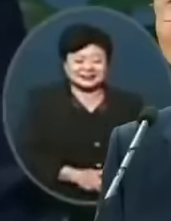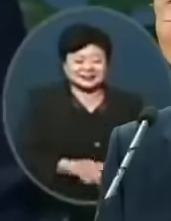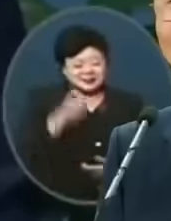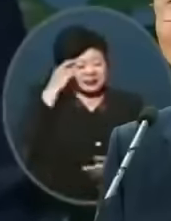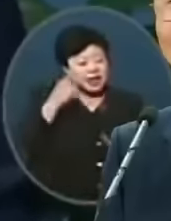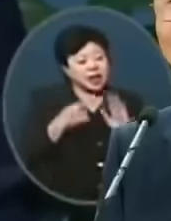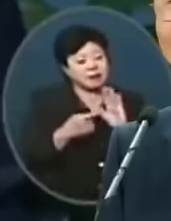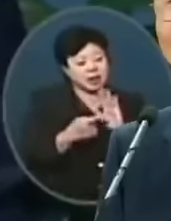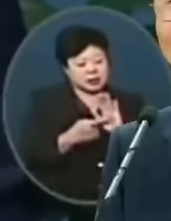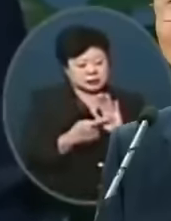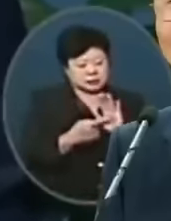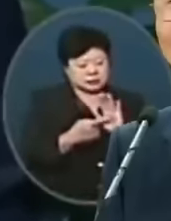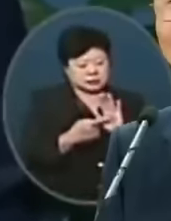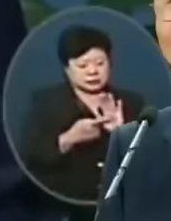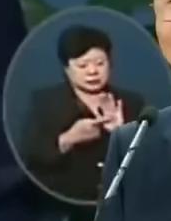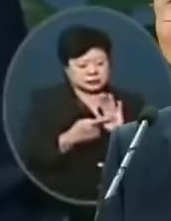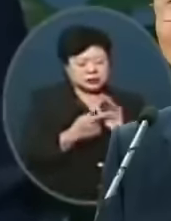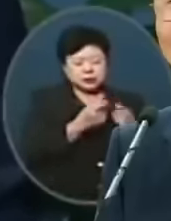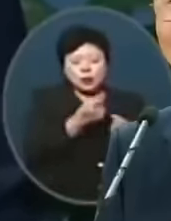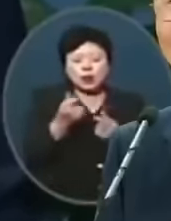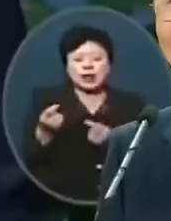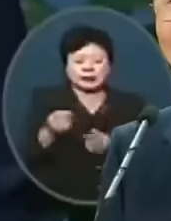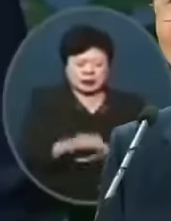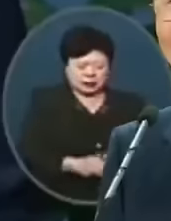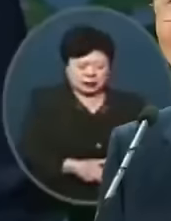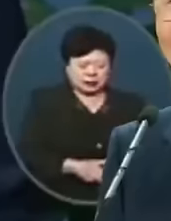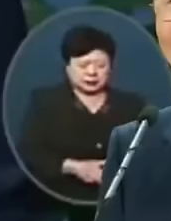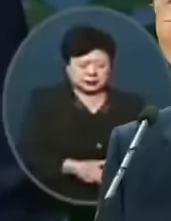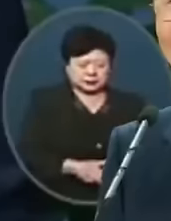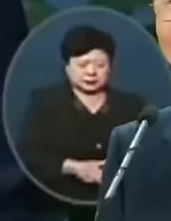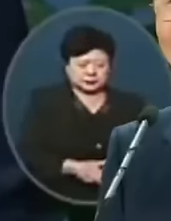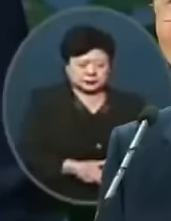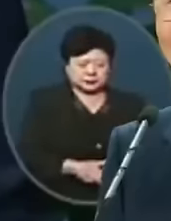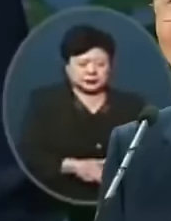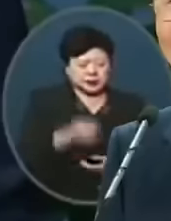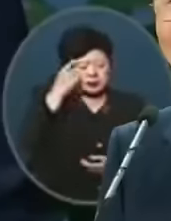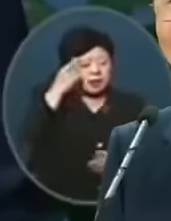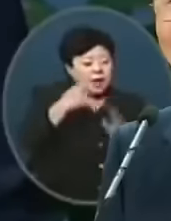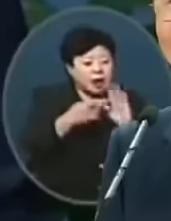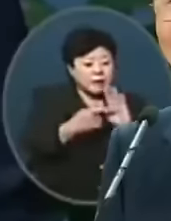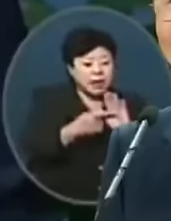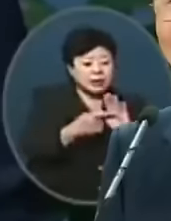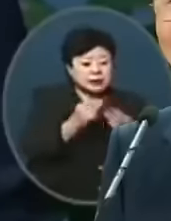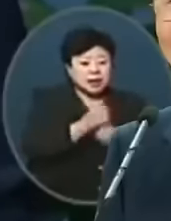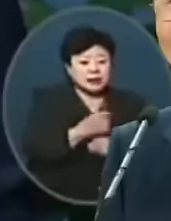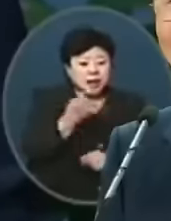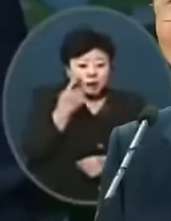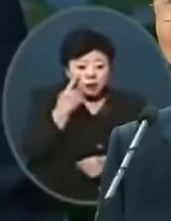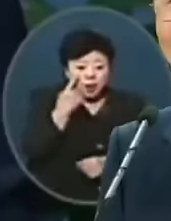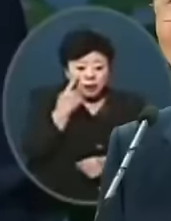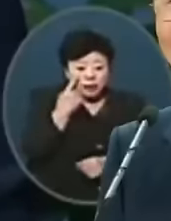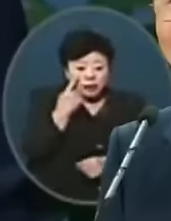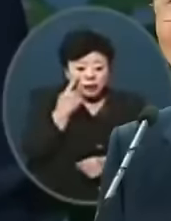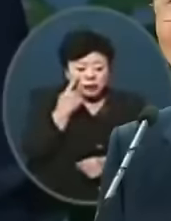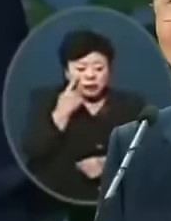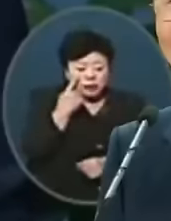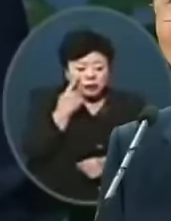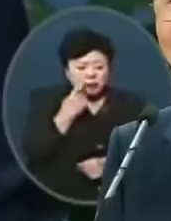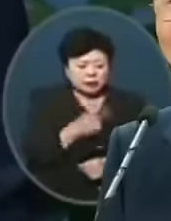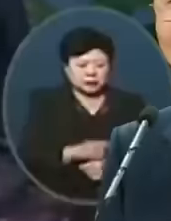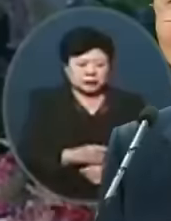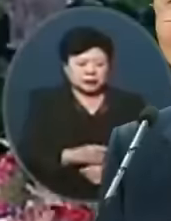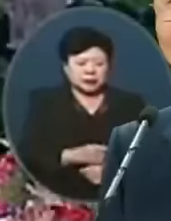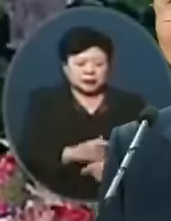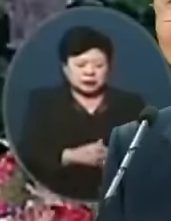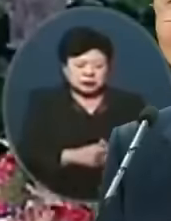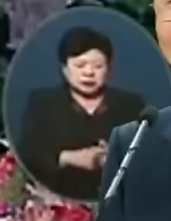부정적인 생각이 이와 같다고 심리학자들은 말합니다. 부정적인 생각을 하다 보면 꼬리에 꼬리를 물어서